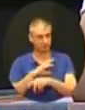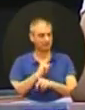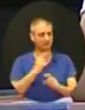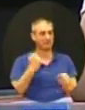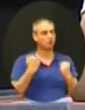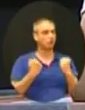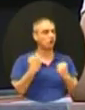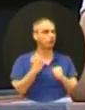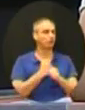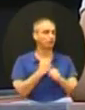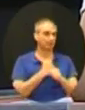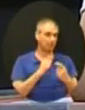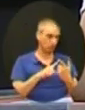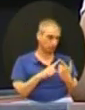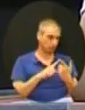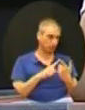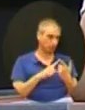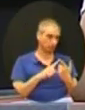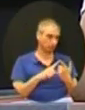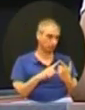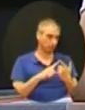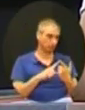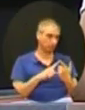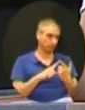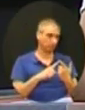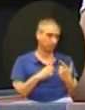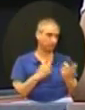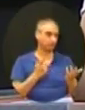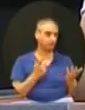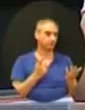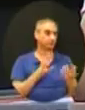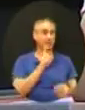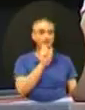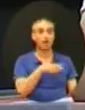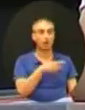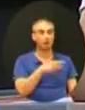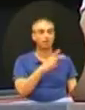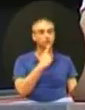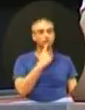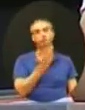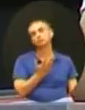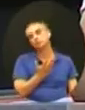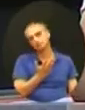כושר הסתכרות, גם בן אדם שיש לו